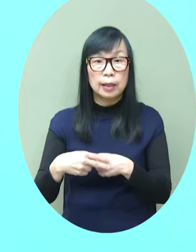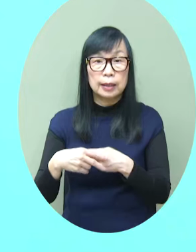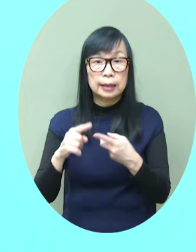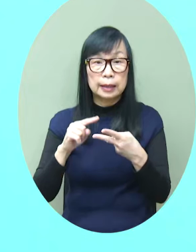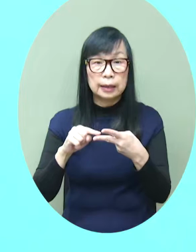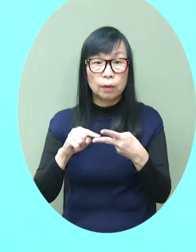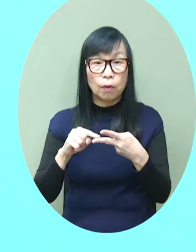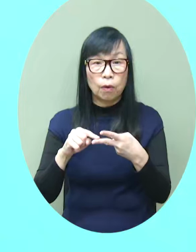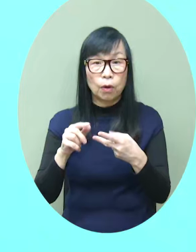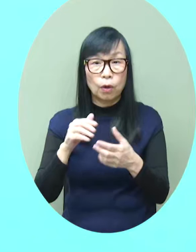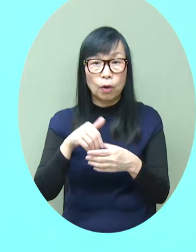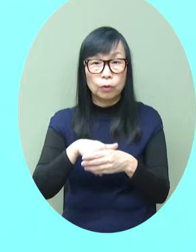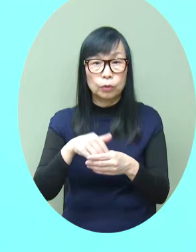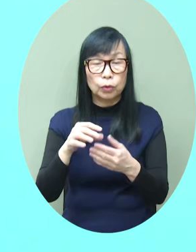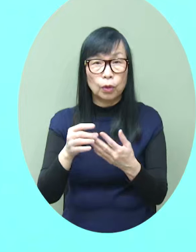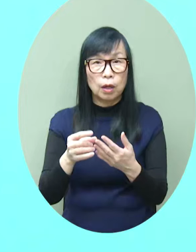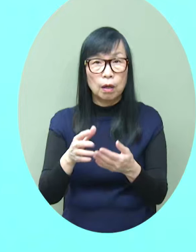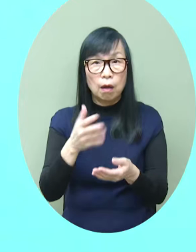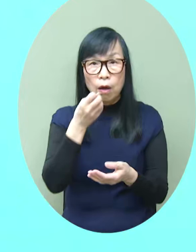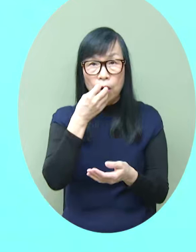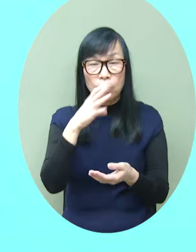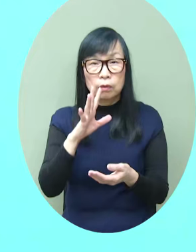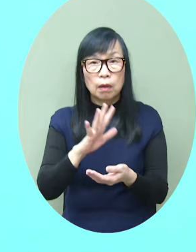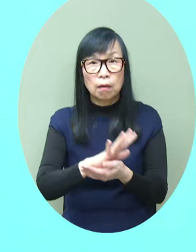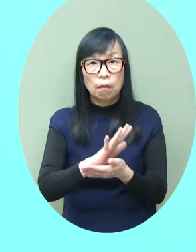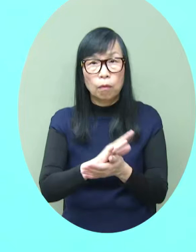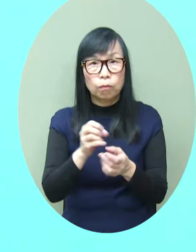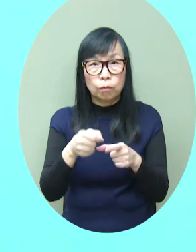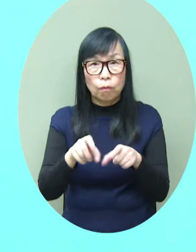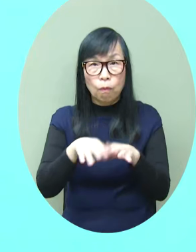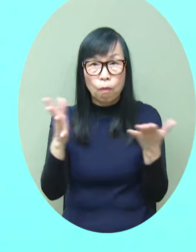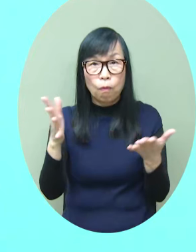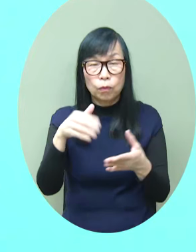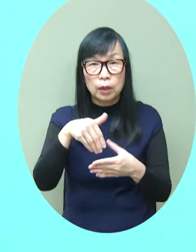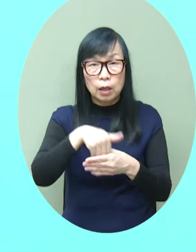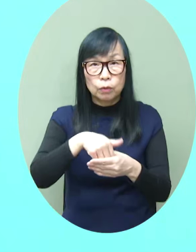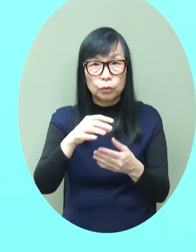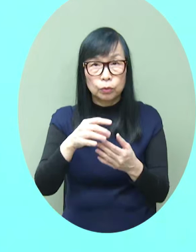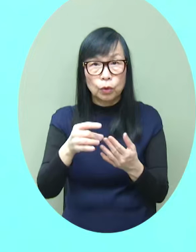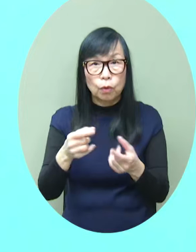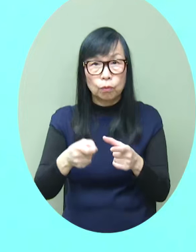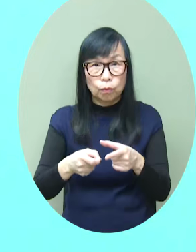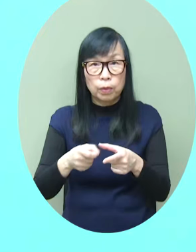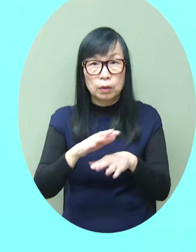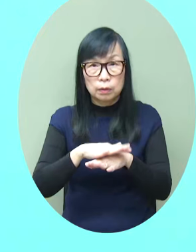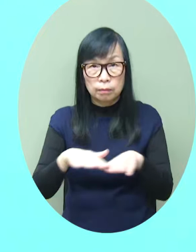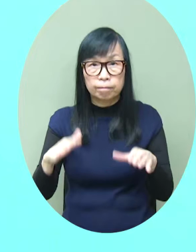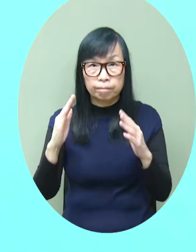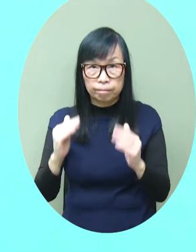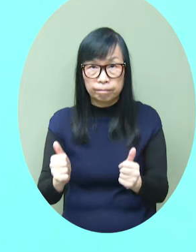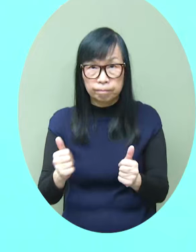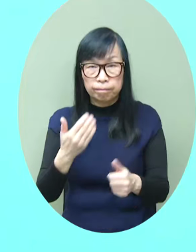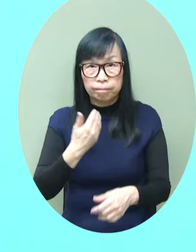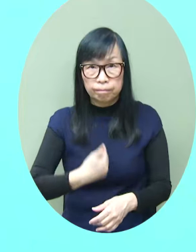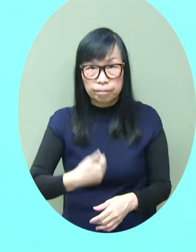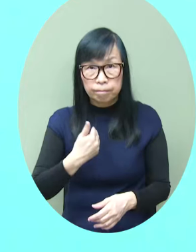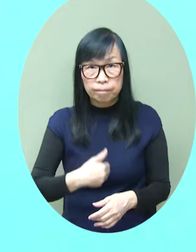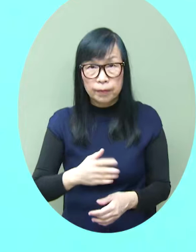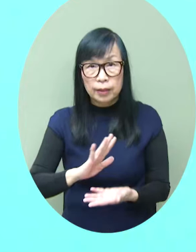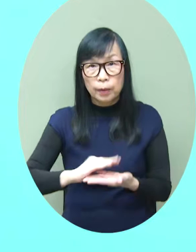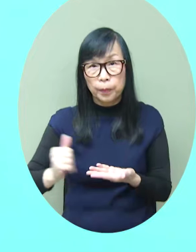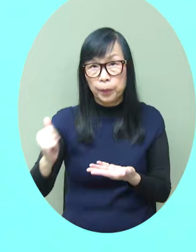咧，就係香港歷嚟嘅選舉嘅公開嘅選舉咧，都能夠做到公平、公正、誠實同埋廉潔